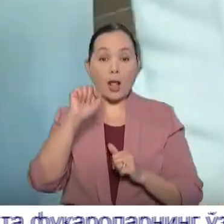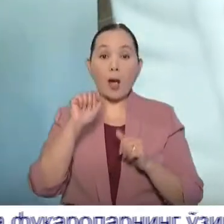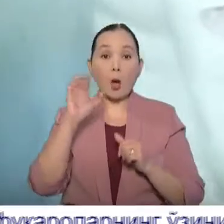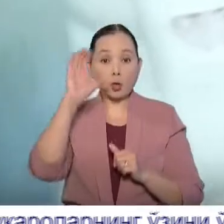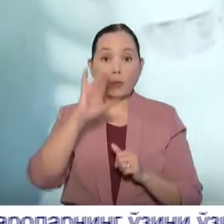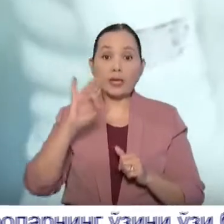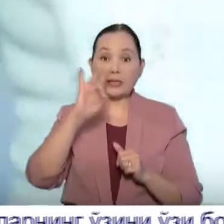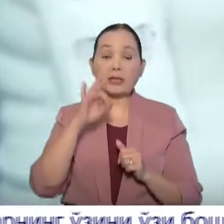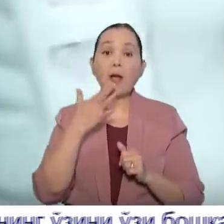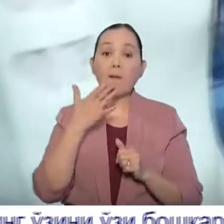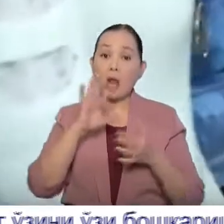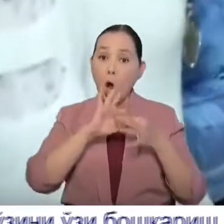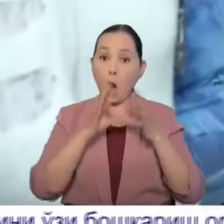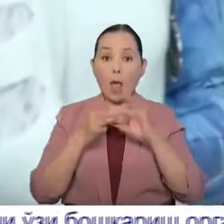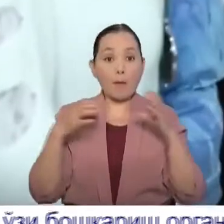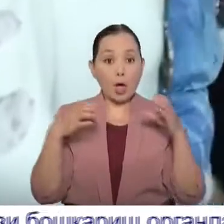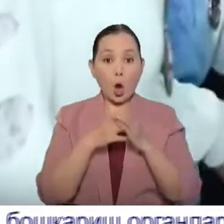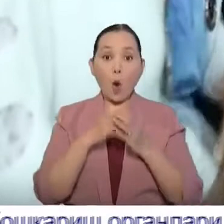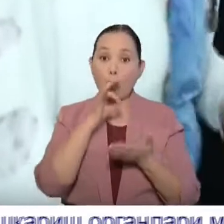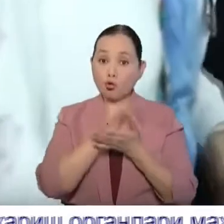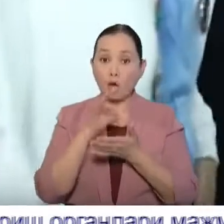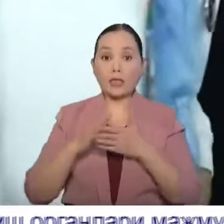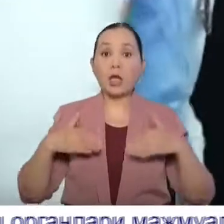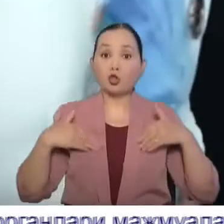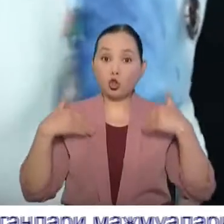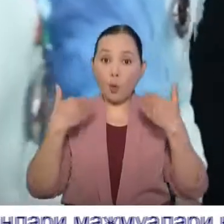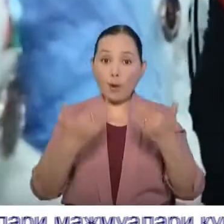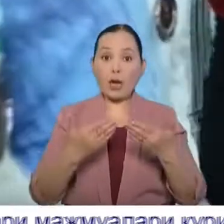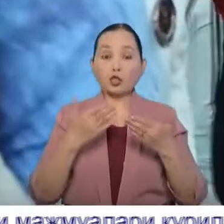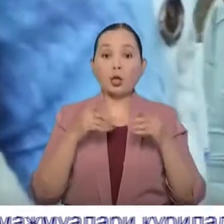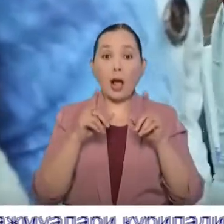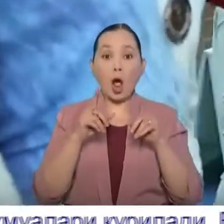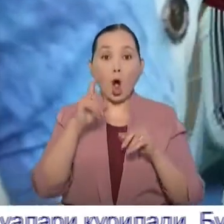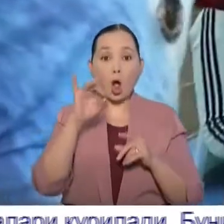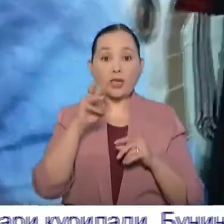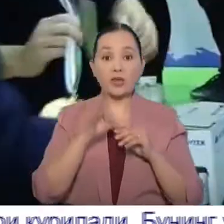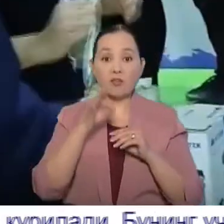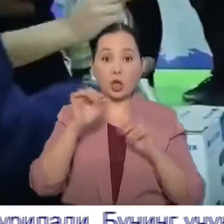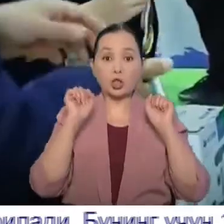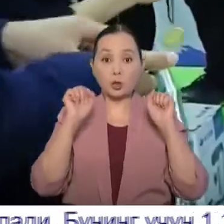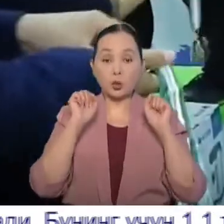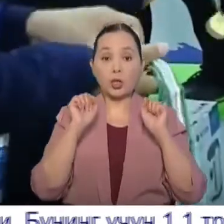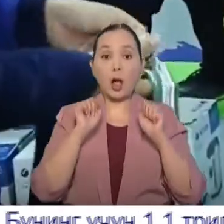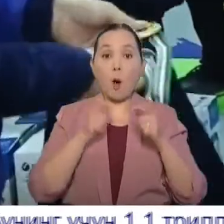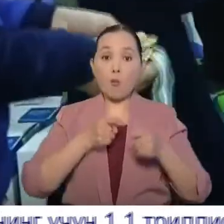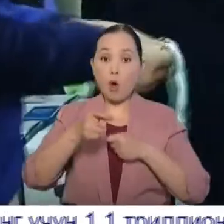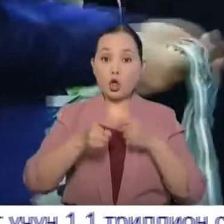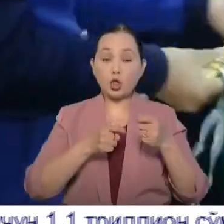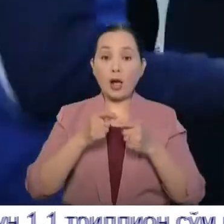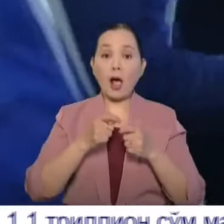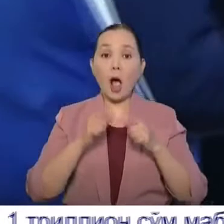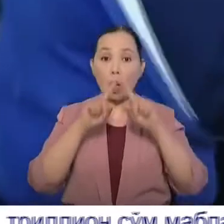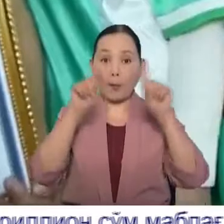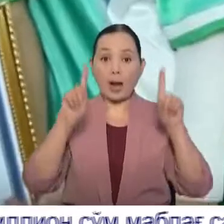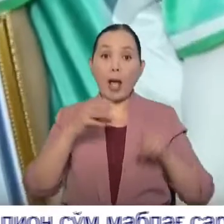O'zbekiston Respublikasi Milliy Olimpiya Qo'mitasi mutasaddilari qutlashdi. Turnir peshqadamlariga Xorazm viloyat jismoniy tarbiya va sport boshqarmasining faxriy